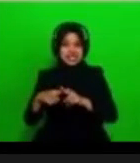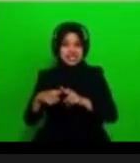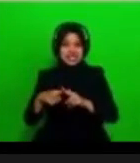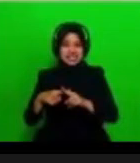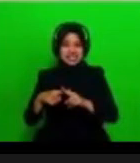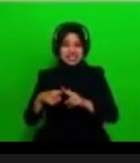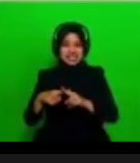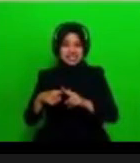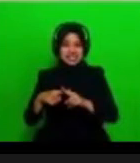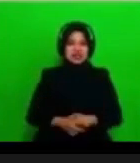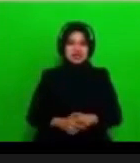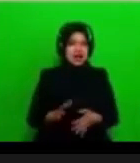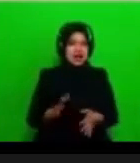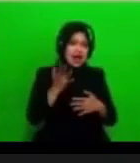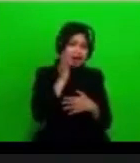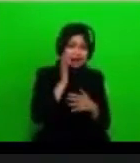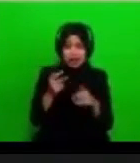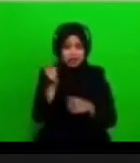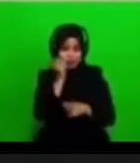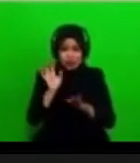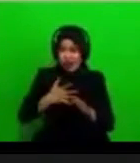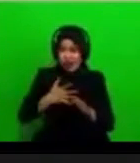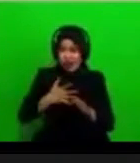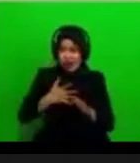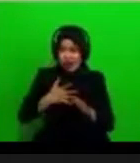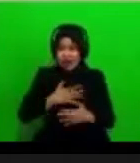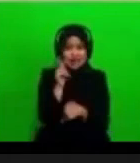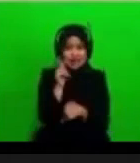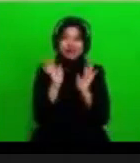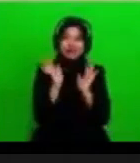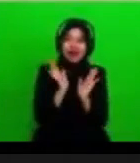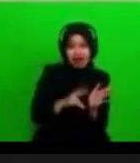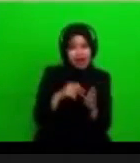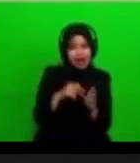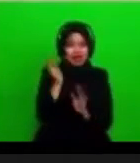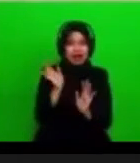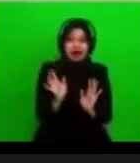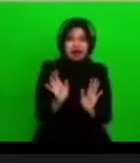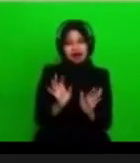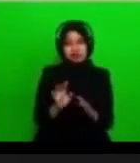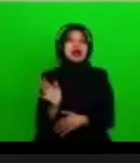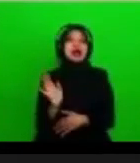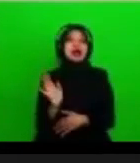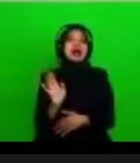0813-327-40 sekian. Ini ada ibu yang, nomor saya bukan.